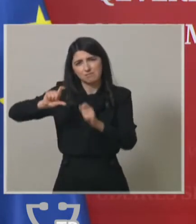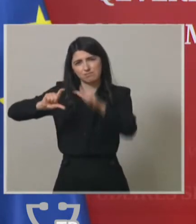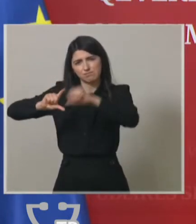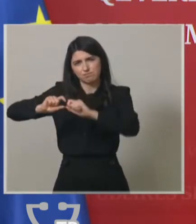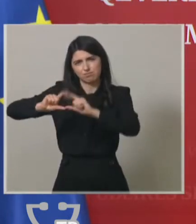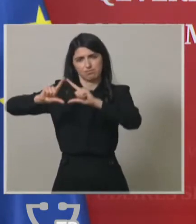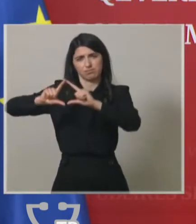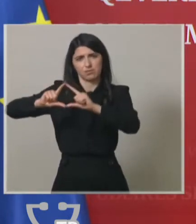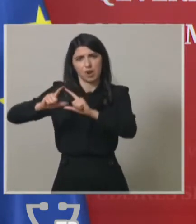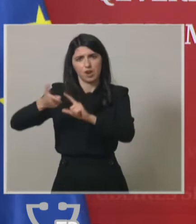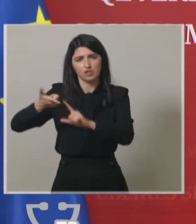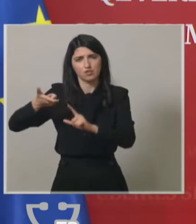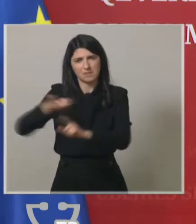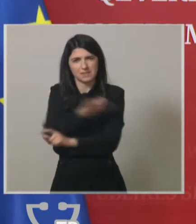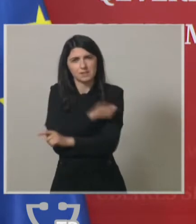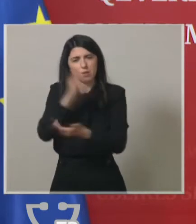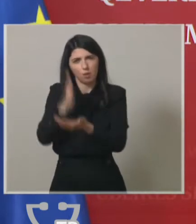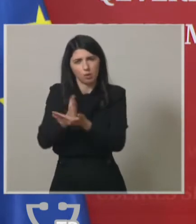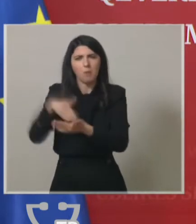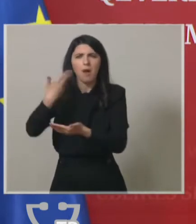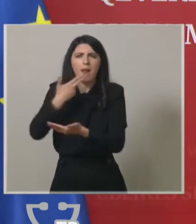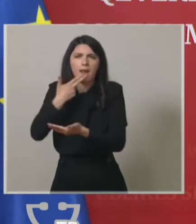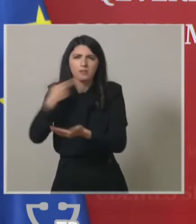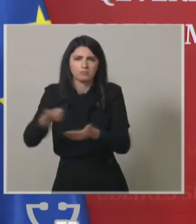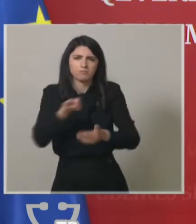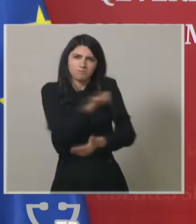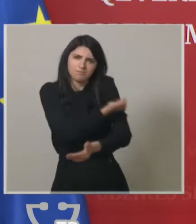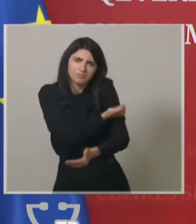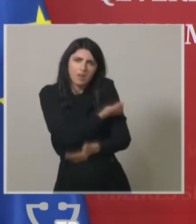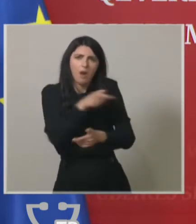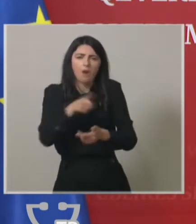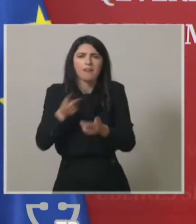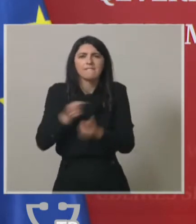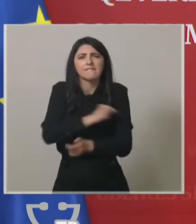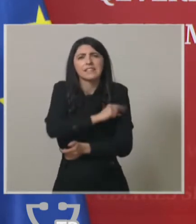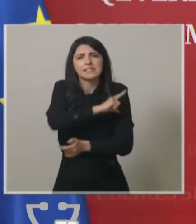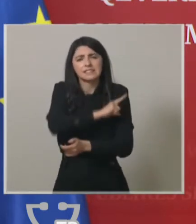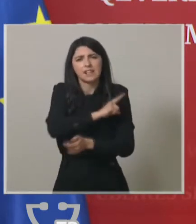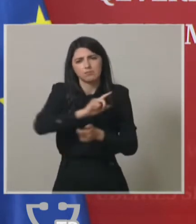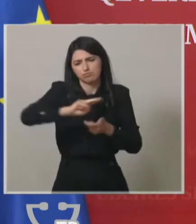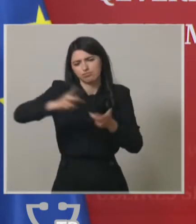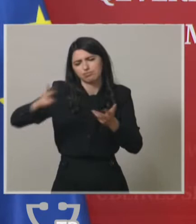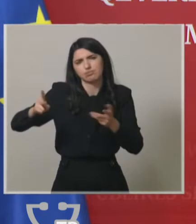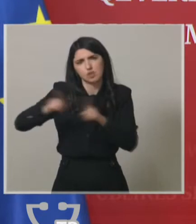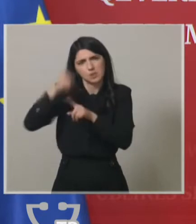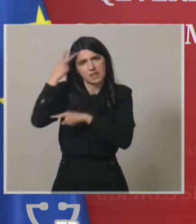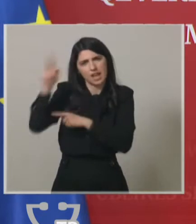и самата апликација. Ова вакцина се користи во голем број на други